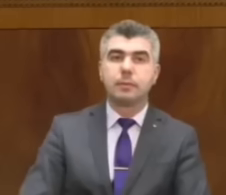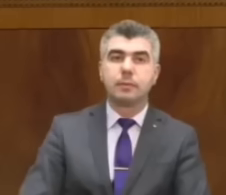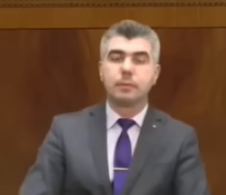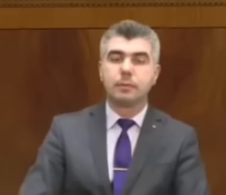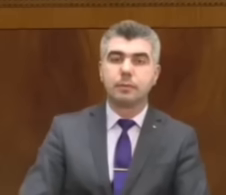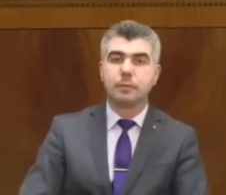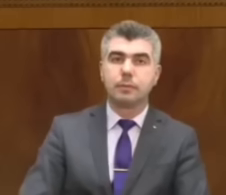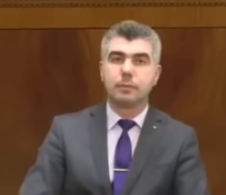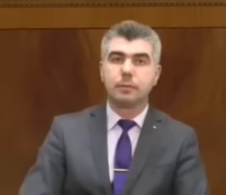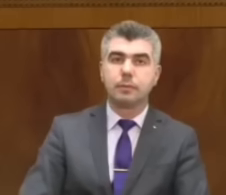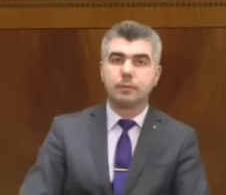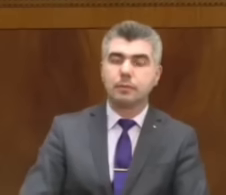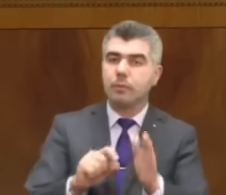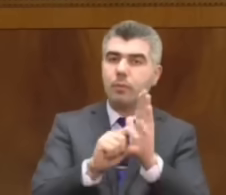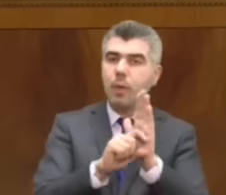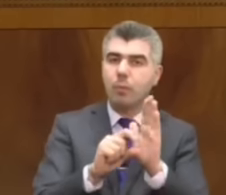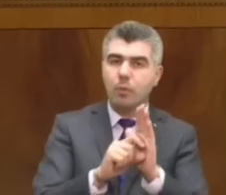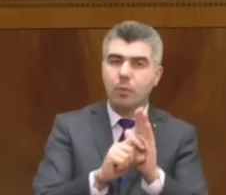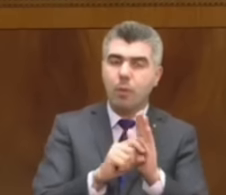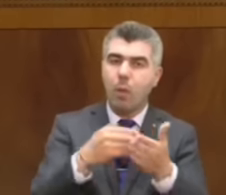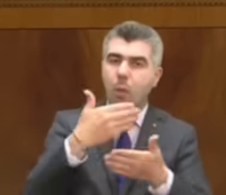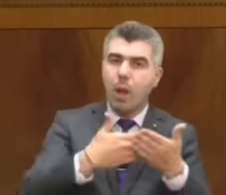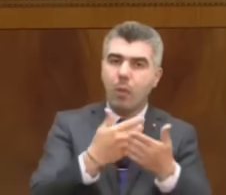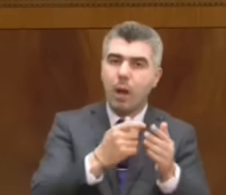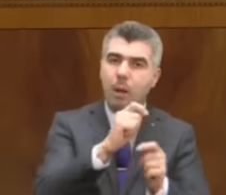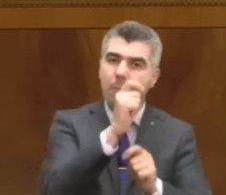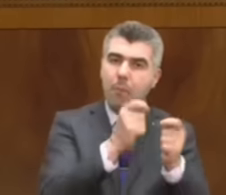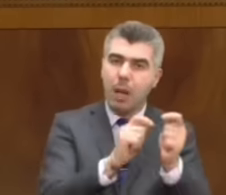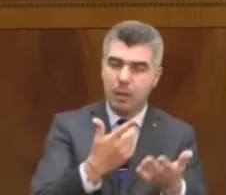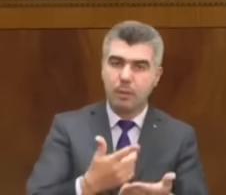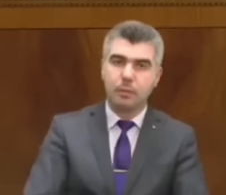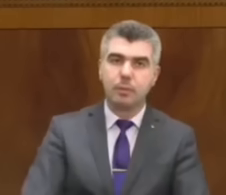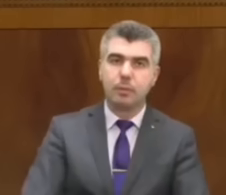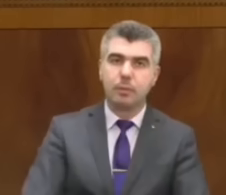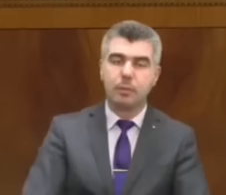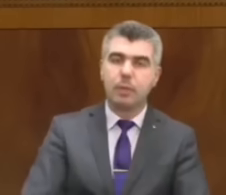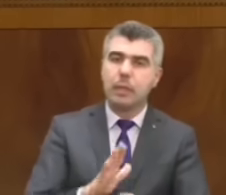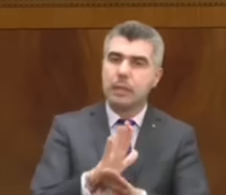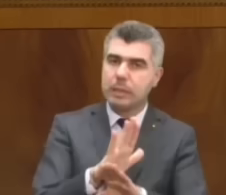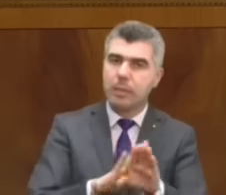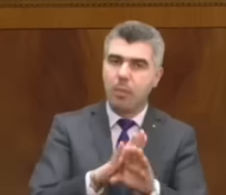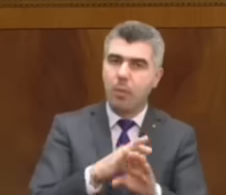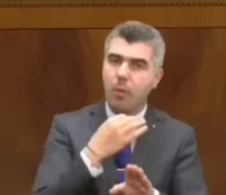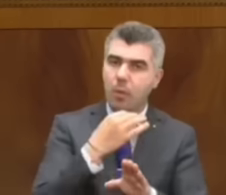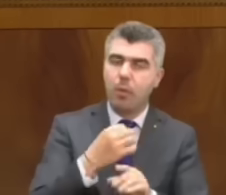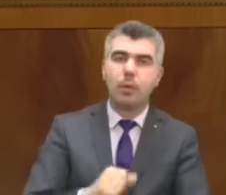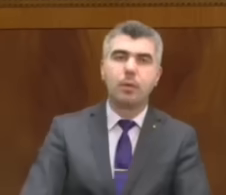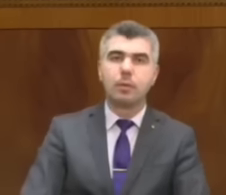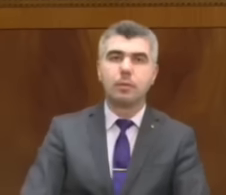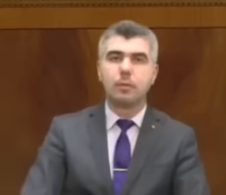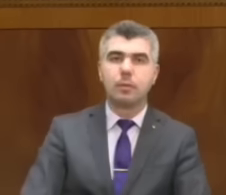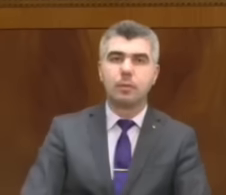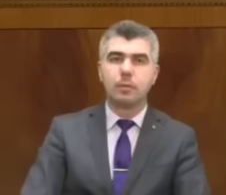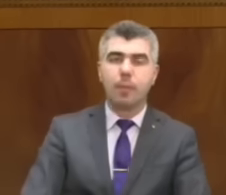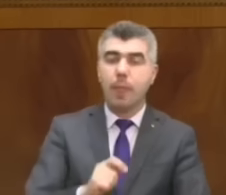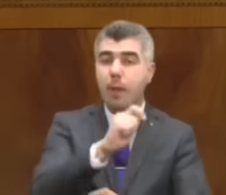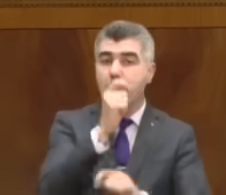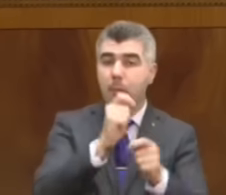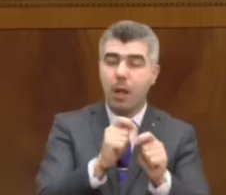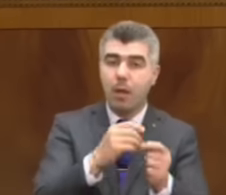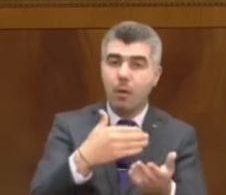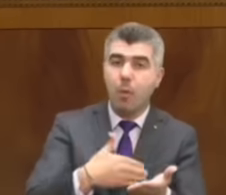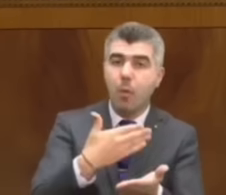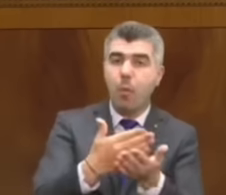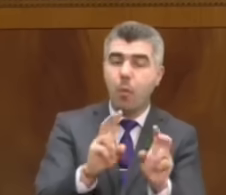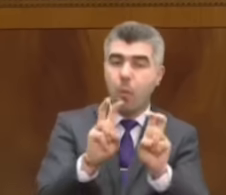الموضوع ديال التعمير، موضوع ديال التعمير، اسمح لي نبدا معكم بواحد القضيه. التعمير اذا وقف كيتراجع